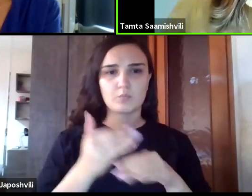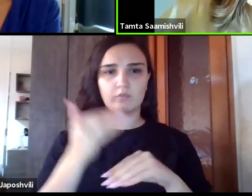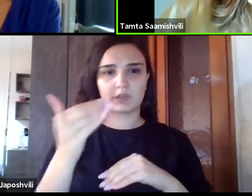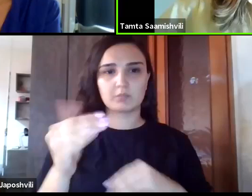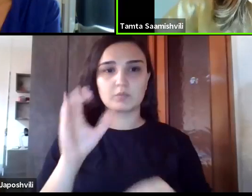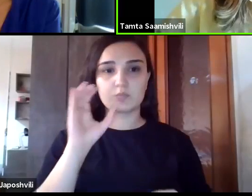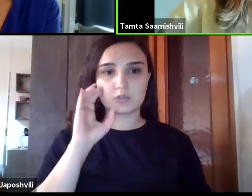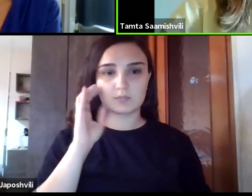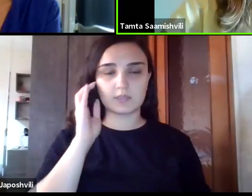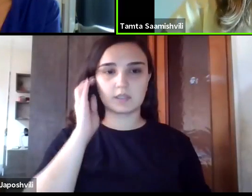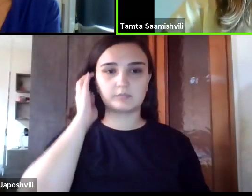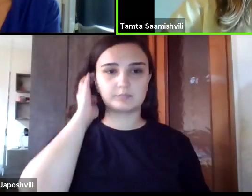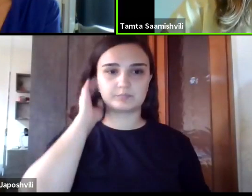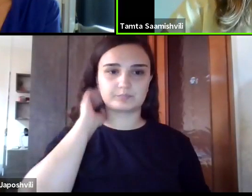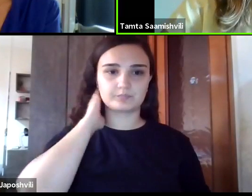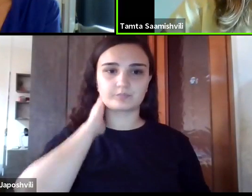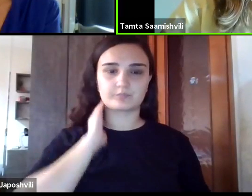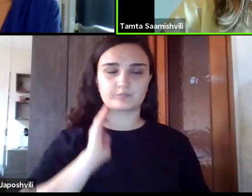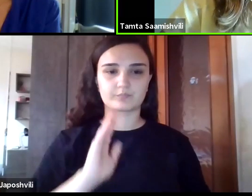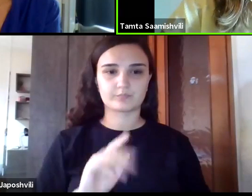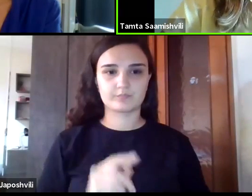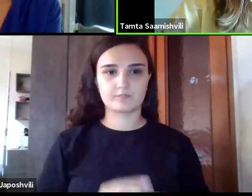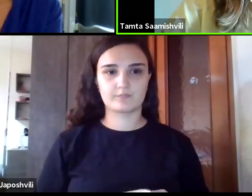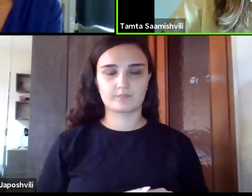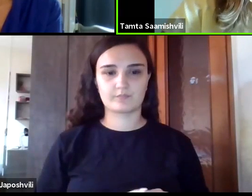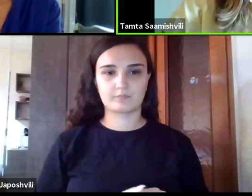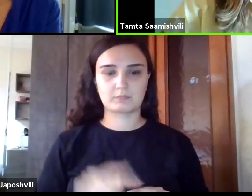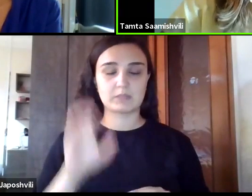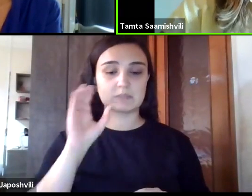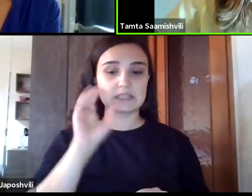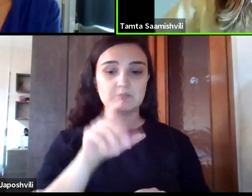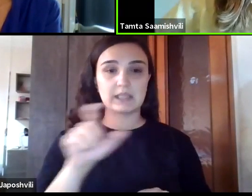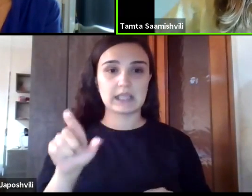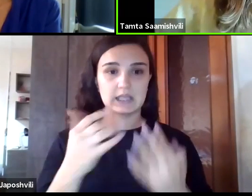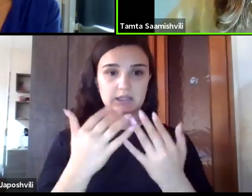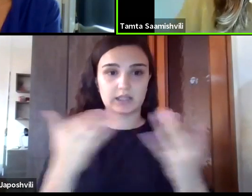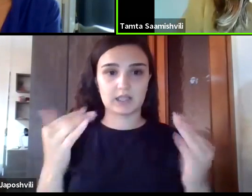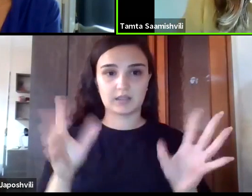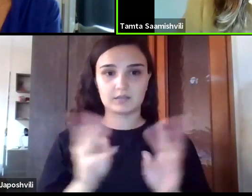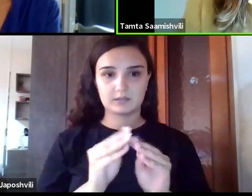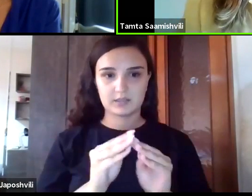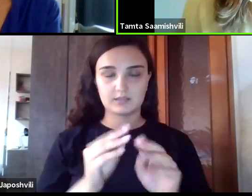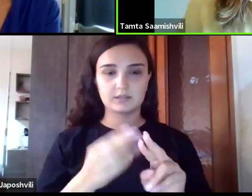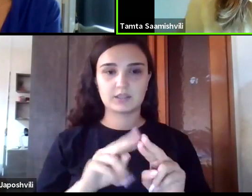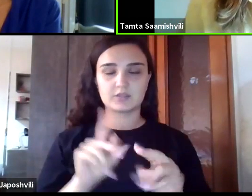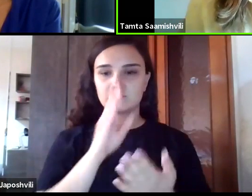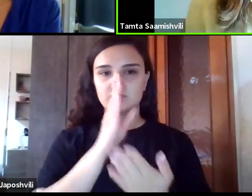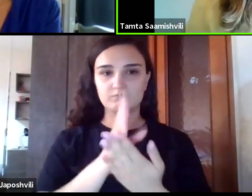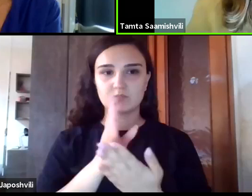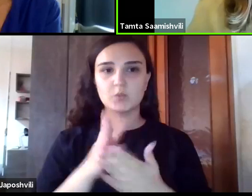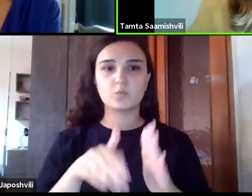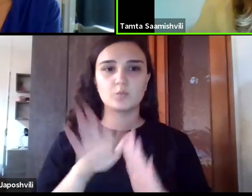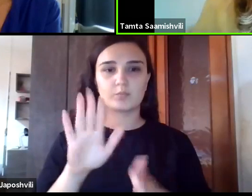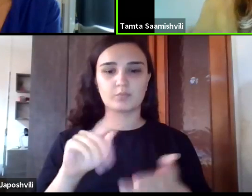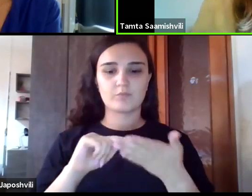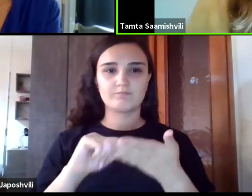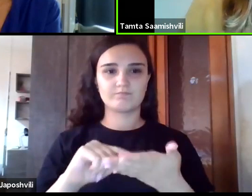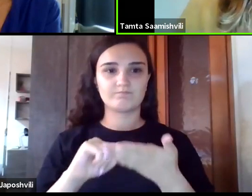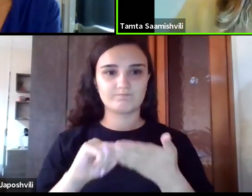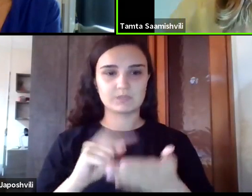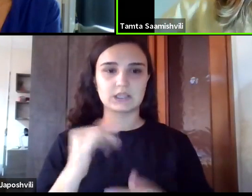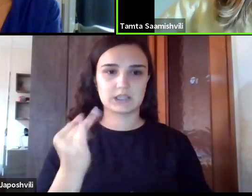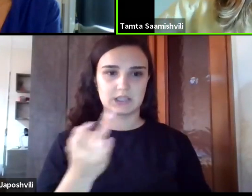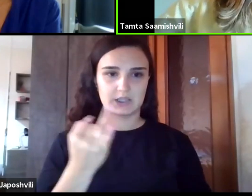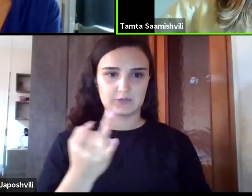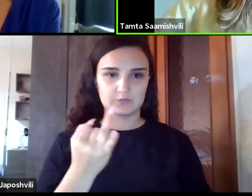მაგრამ ხადია მსმენელთან ერთად ეს ჩართვები არის უფრო ინტერაქციული ხასიათის და